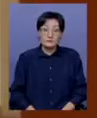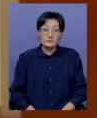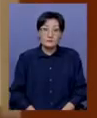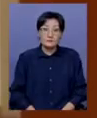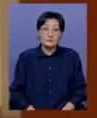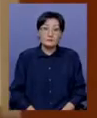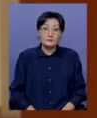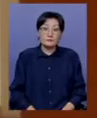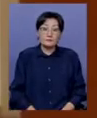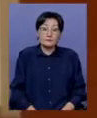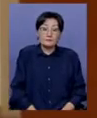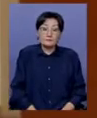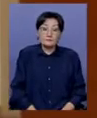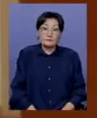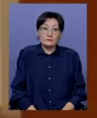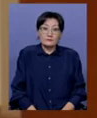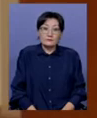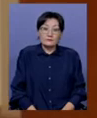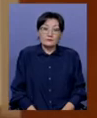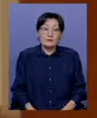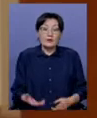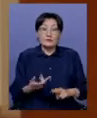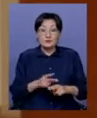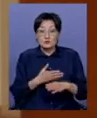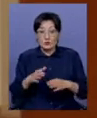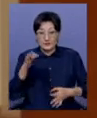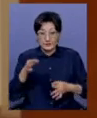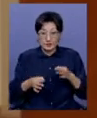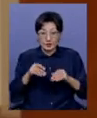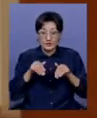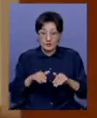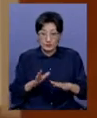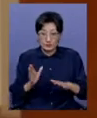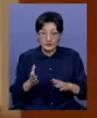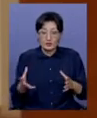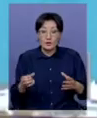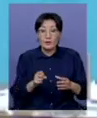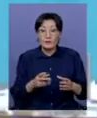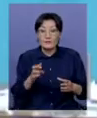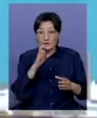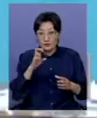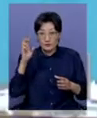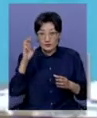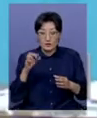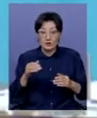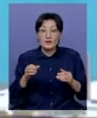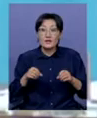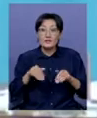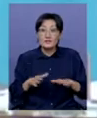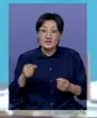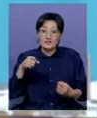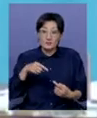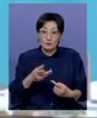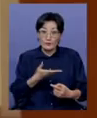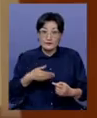Суд изучает это дело и выносит новый приговор. Бұдан соң біздің сот үкім шығарады. Егер ол Біріккен Араб Әмірліктеріндегі үкімге сәйкес келсе,